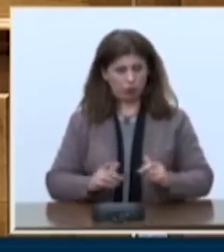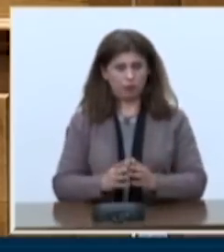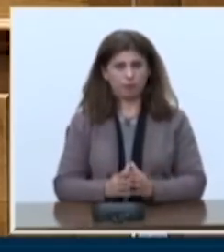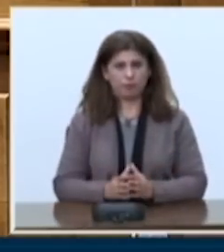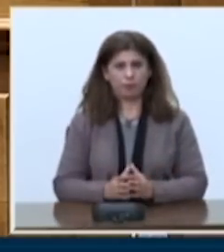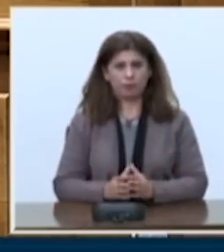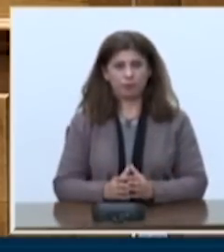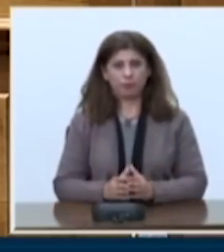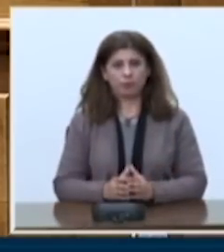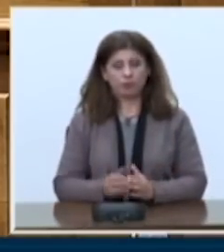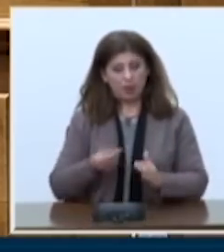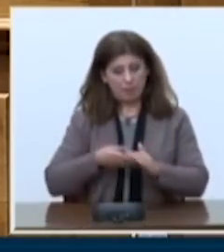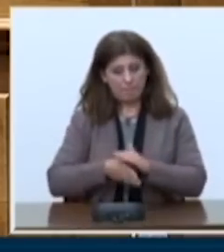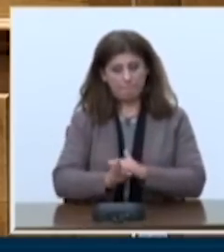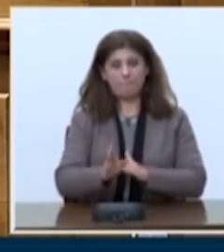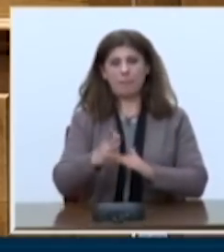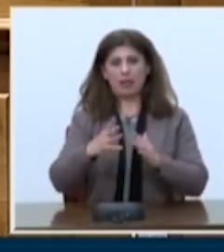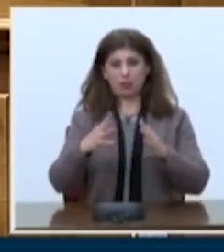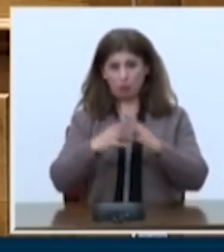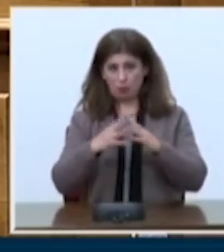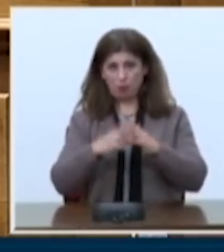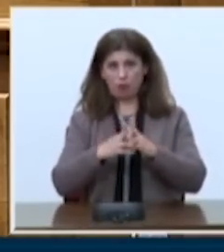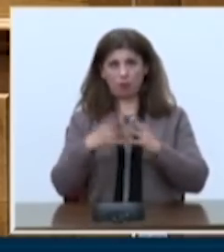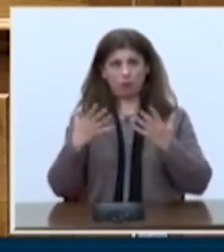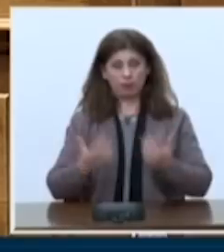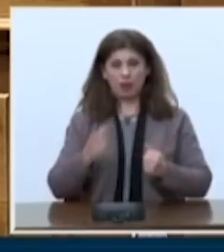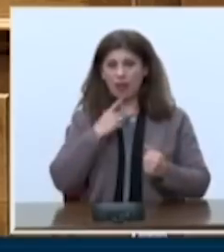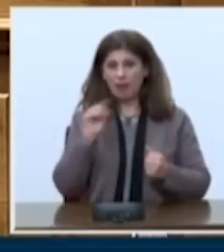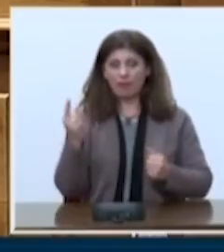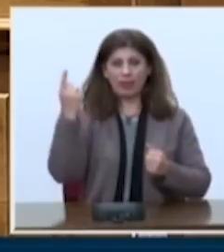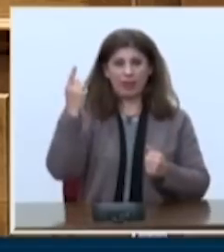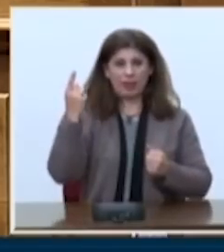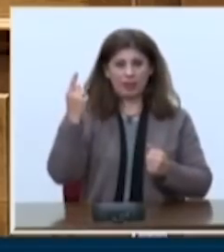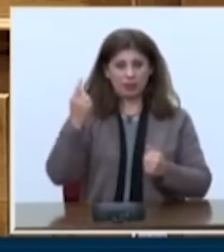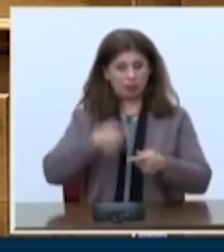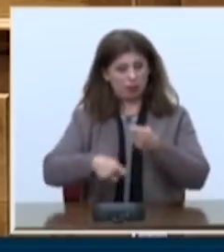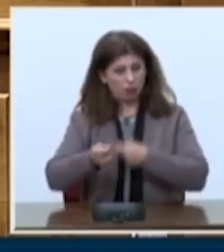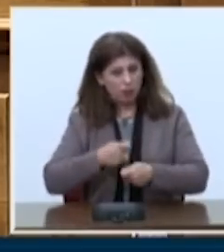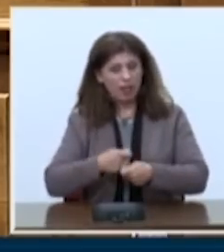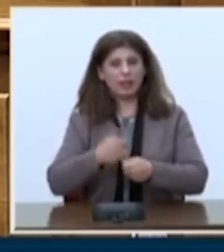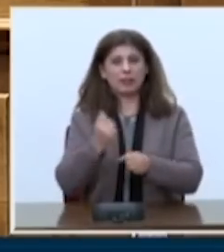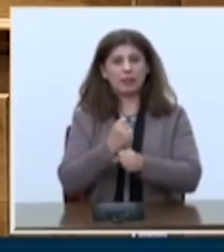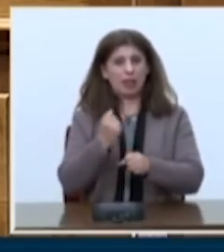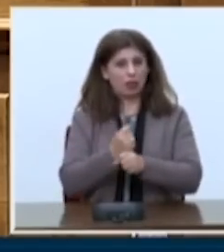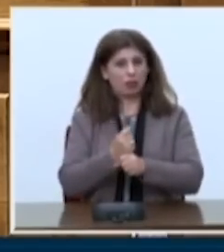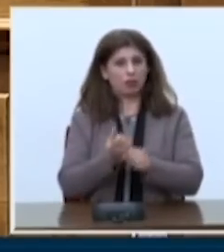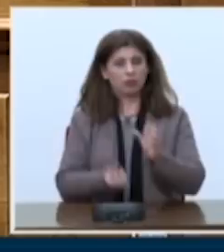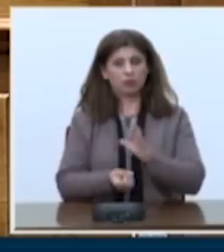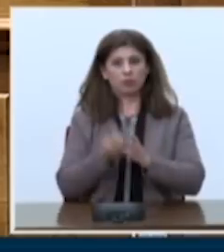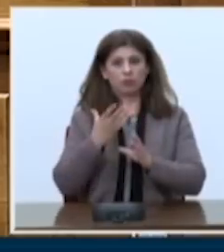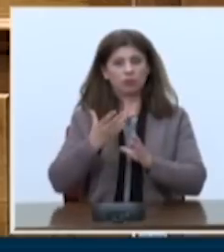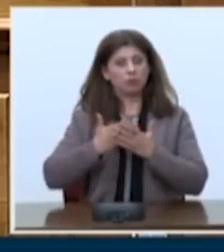από τα συντρίμια του πολέμου βρίσκουν ευκαιρίες για business, για αγορές, για νέα αμύθιτα